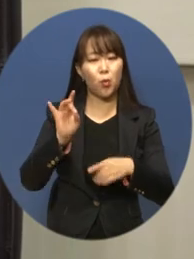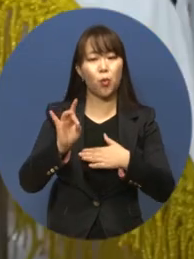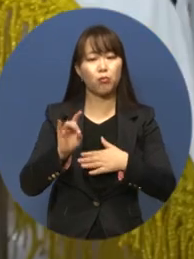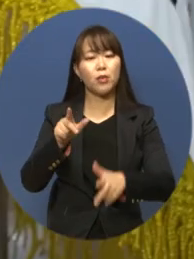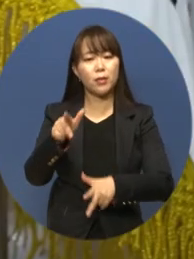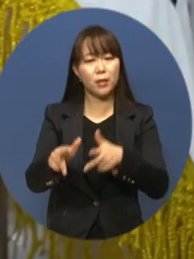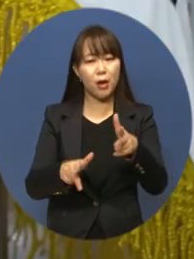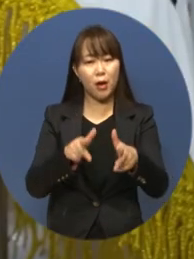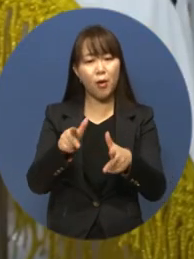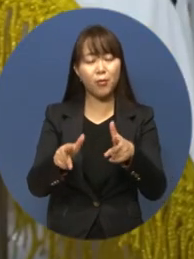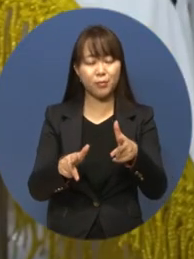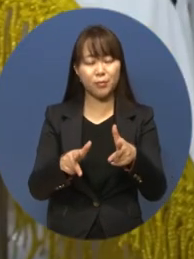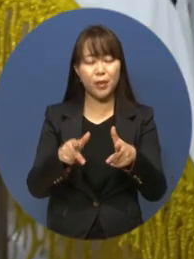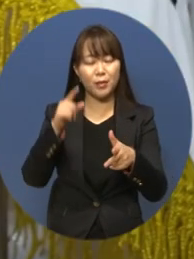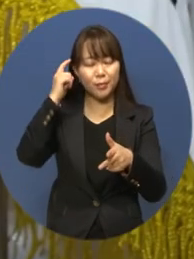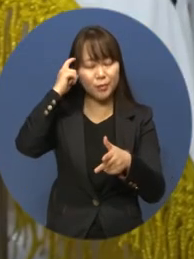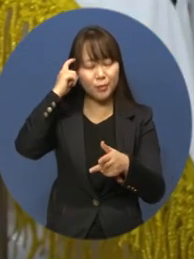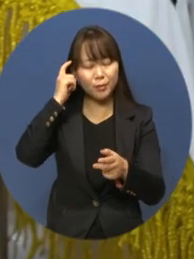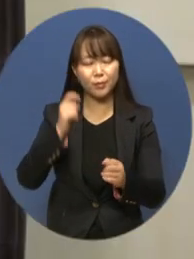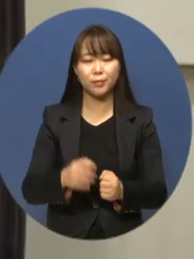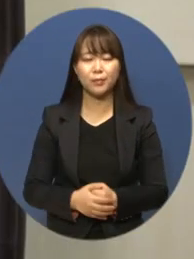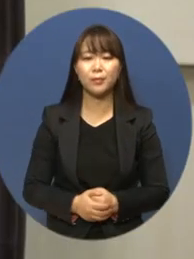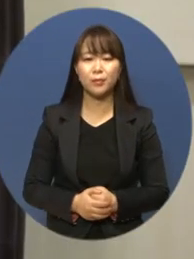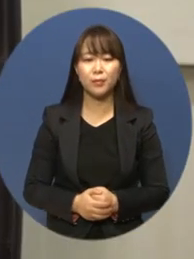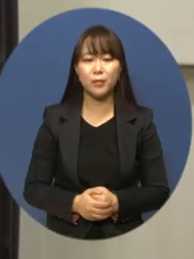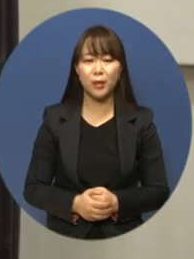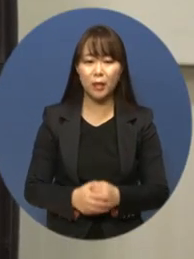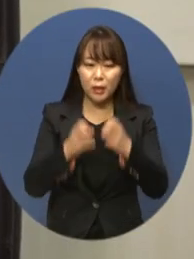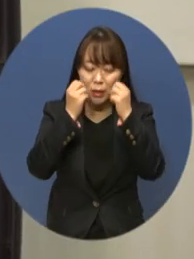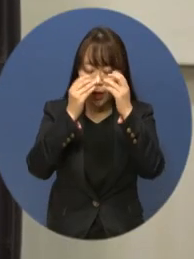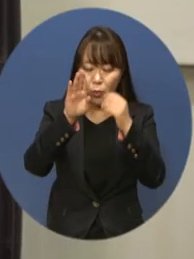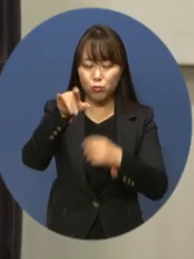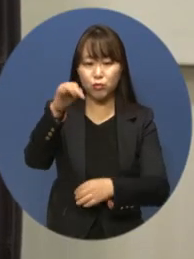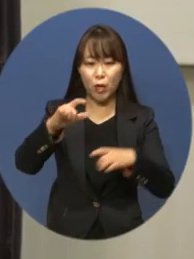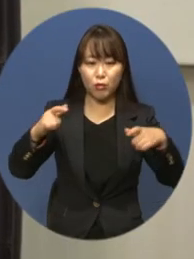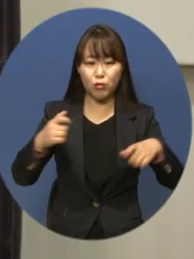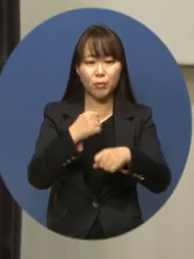최초로 하는 그런 사업이라고 저는 생각합니다. 새로운